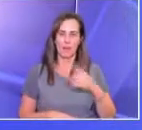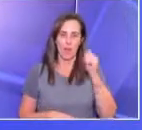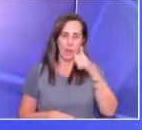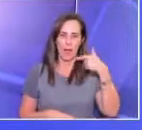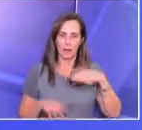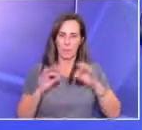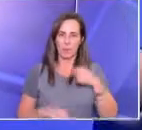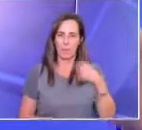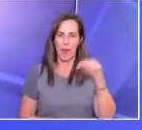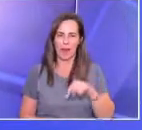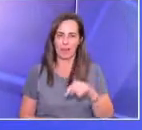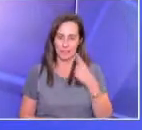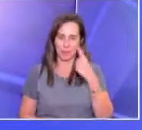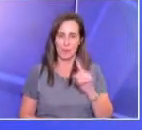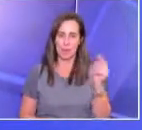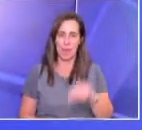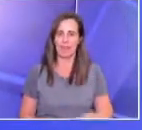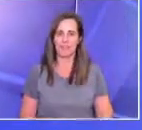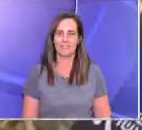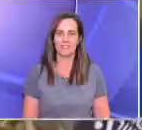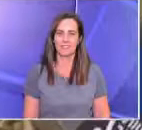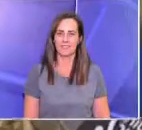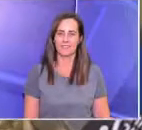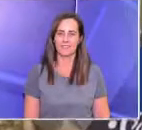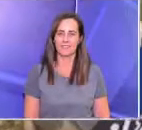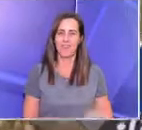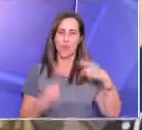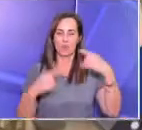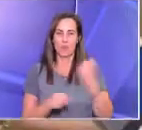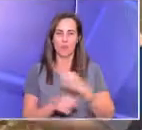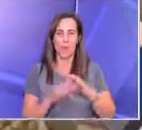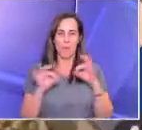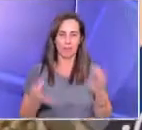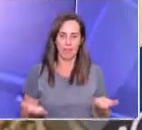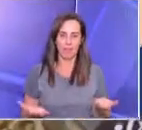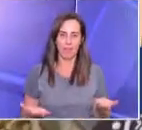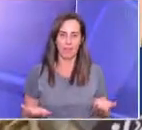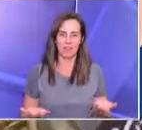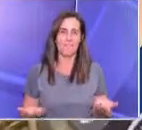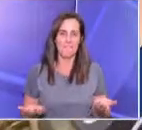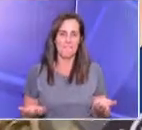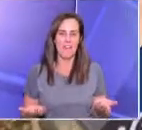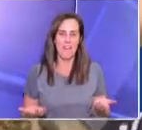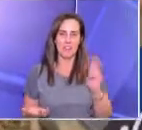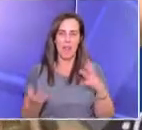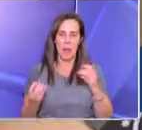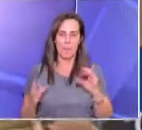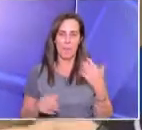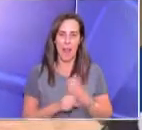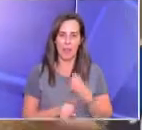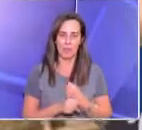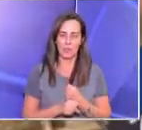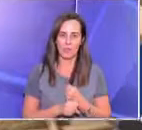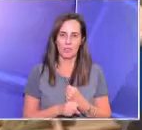אחרי הבחירות אני מגיע, מעברון ותראו מי זה. עוד יום של עבודה מתחיל, ויש עוד הרבה מאוד מה